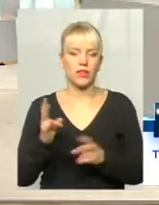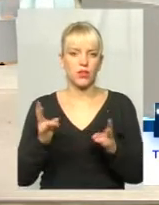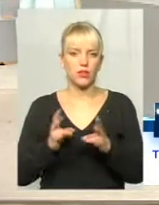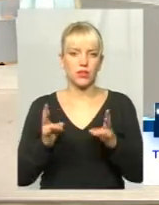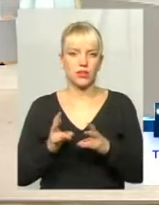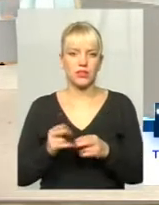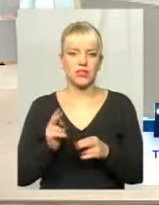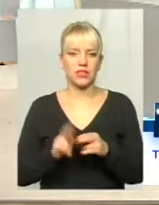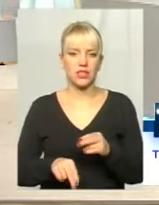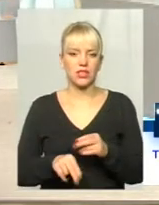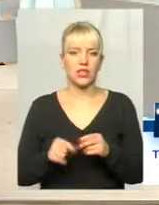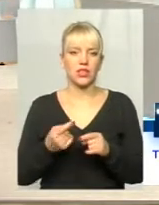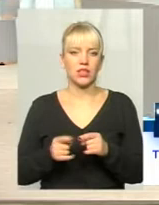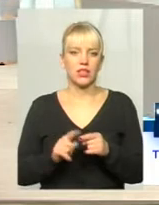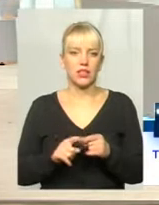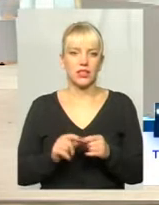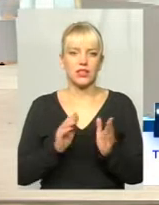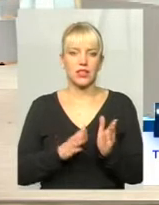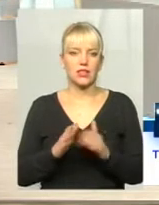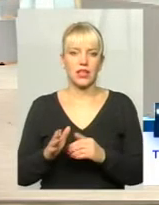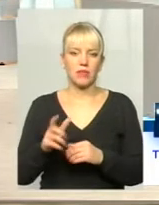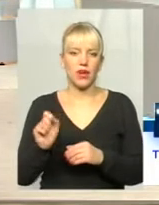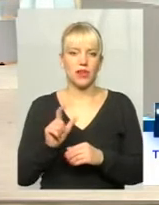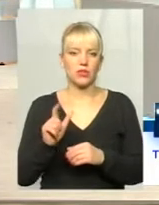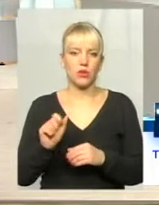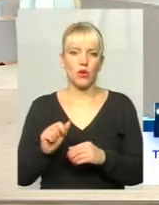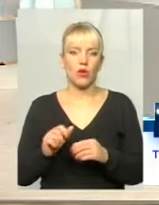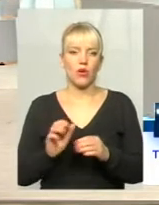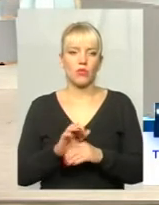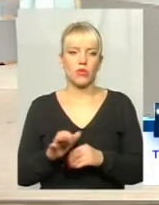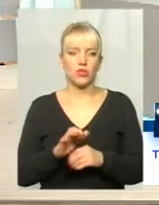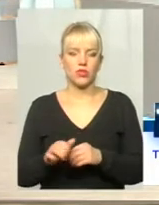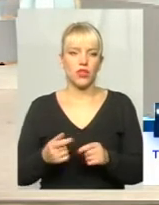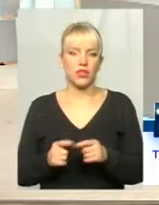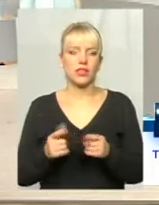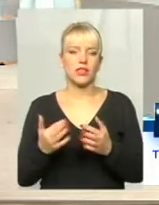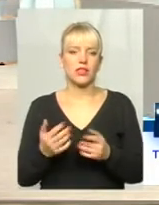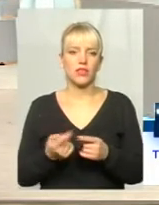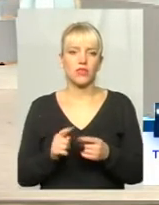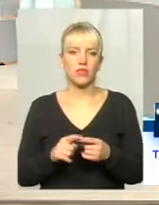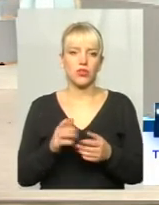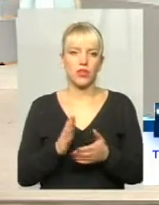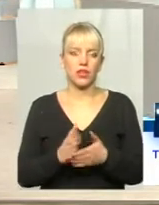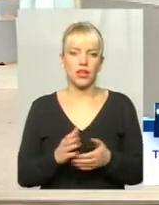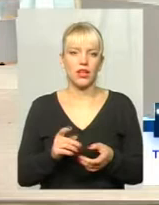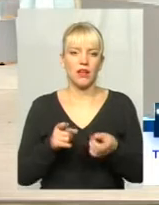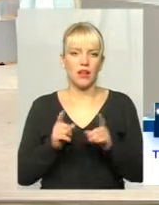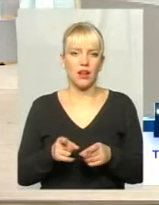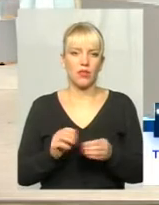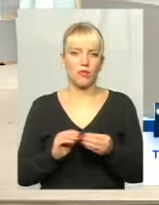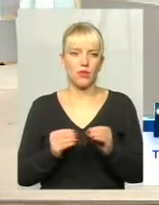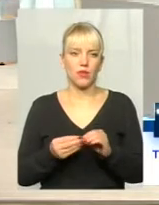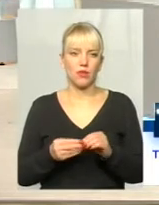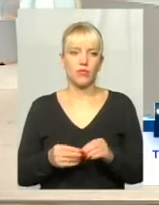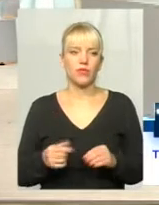все-таки закінчених тих систем газопостачання, введення, наскільки воно стає от реально проблемою у нас?